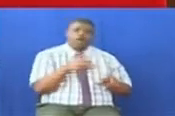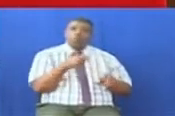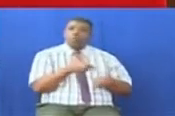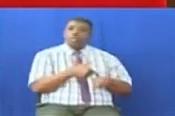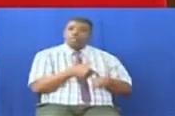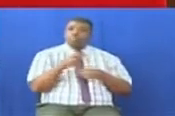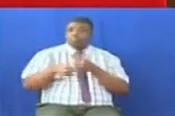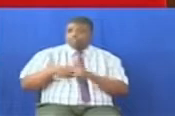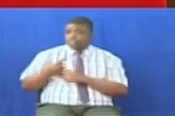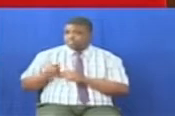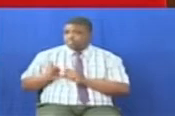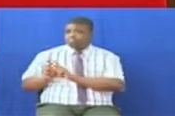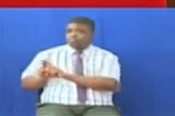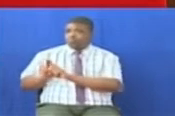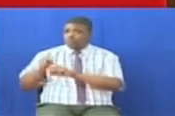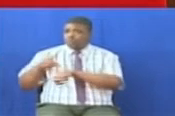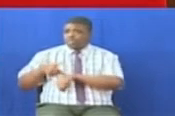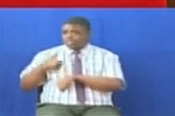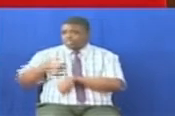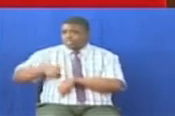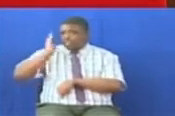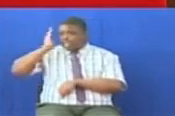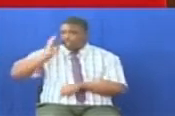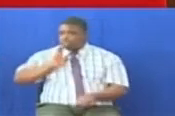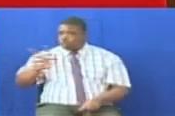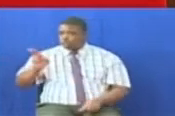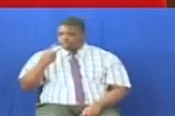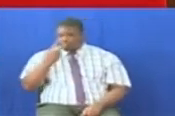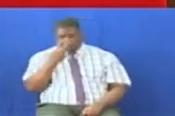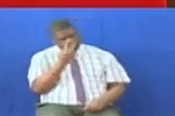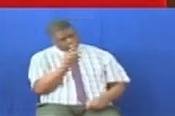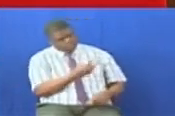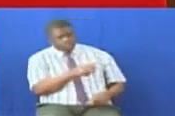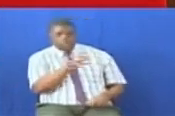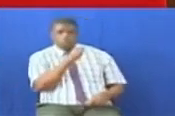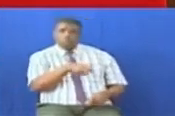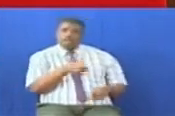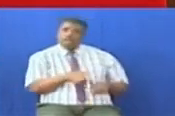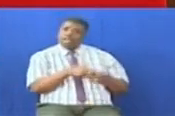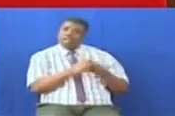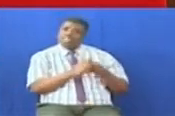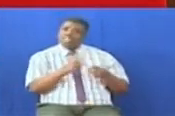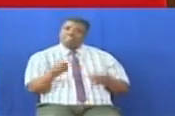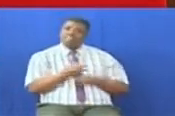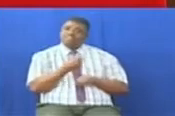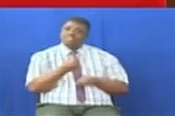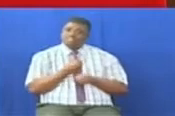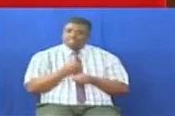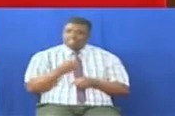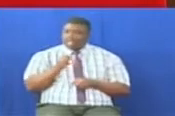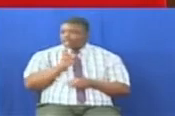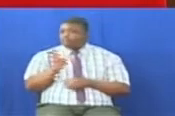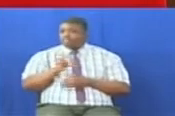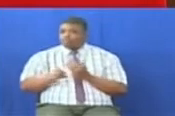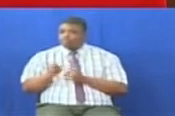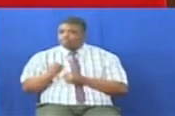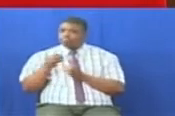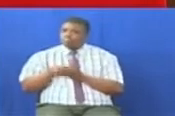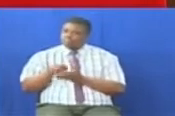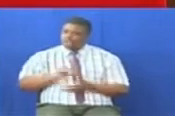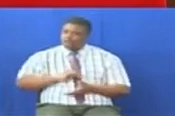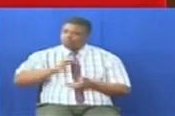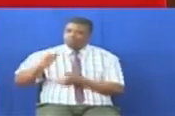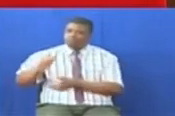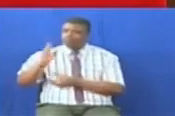iangalie hii hoja ili hao wakandarasi wanaofanya kazi katika halmashauri waweze kupatiwa pesa zao mapema na miradi iweze kukamilika kwa